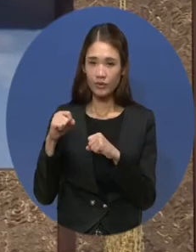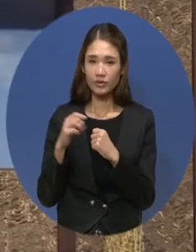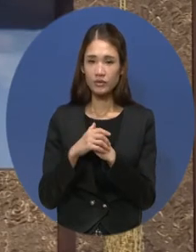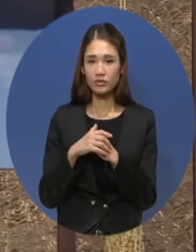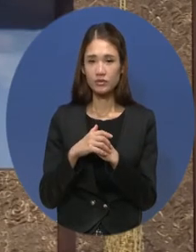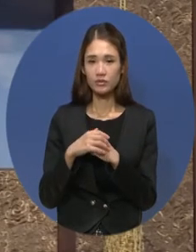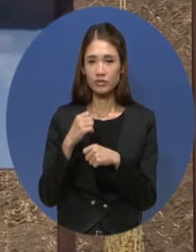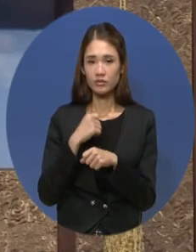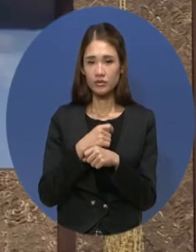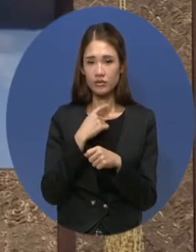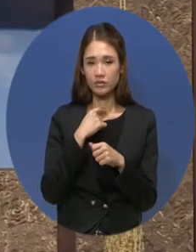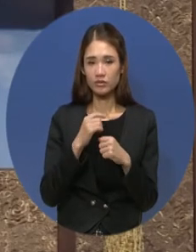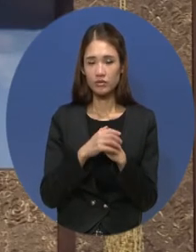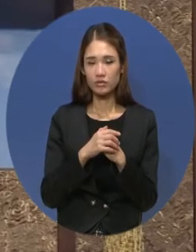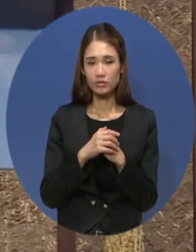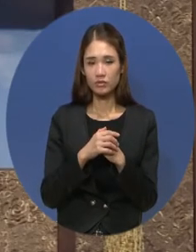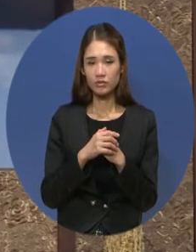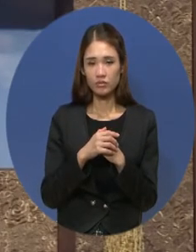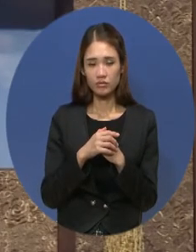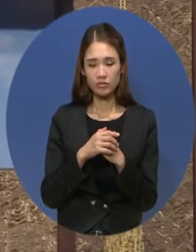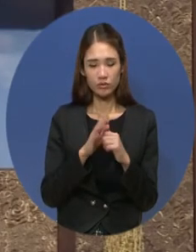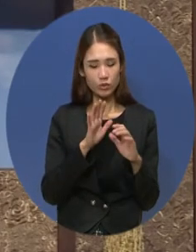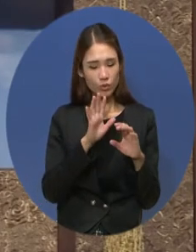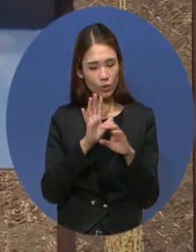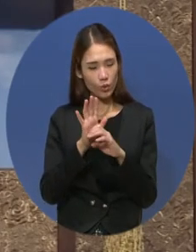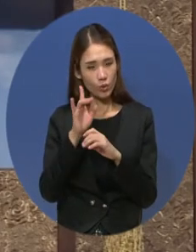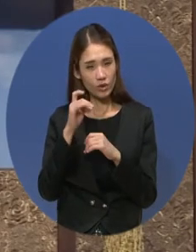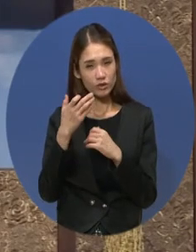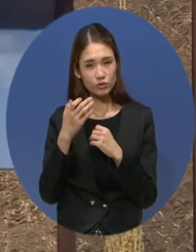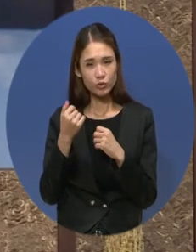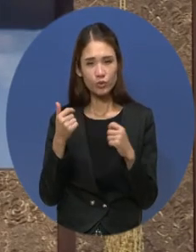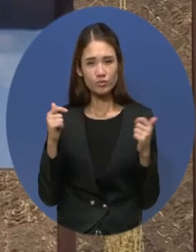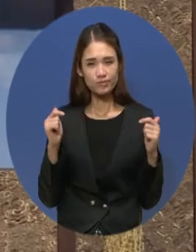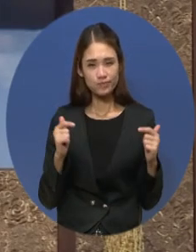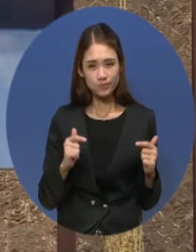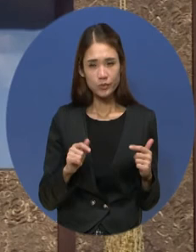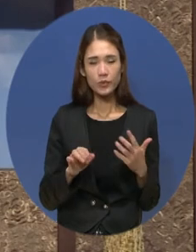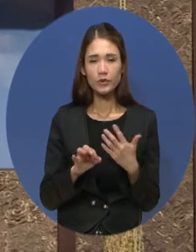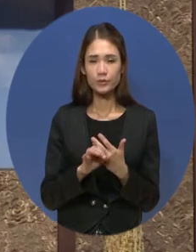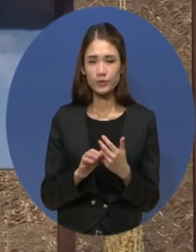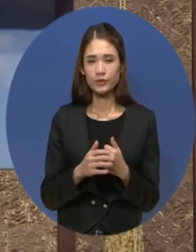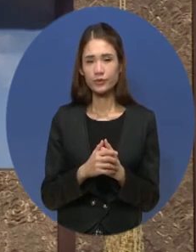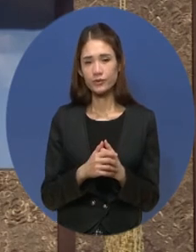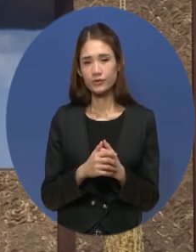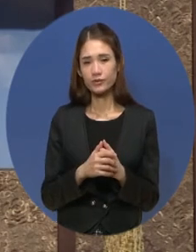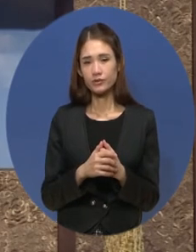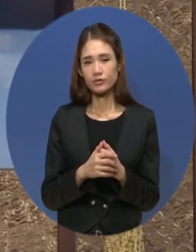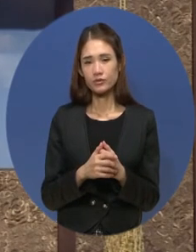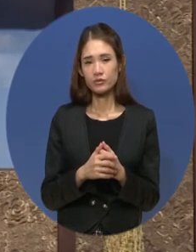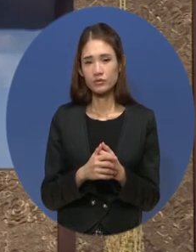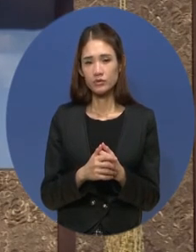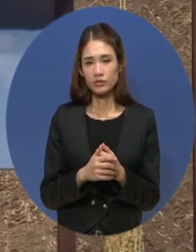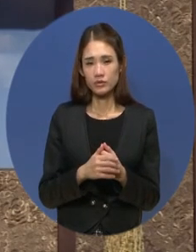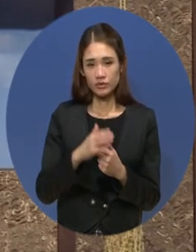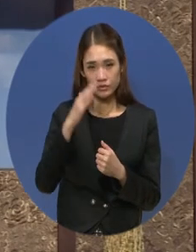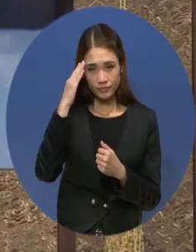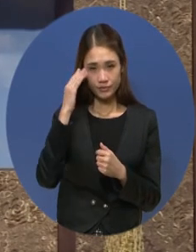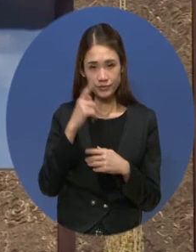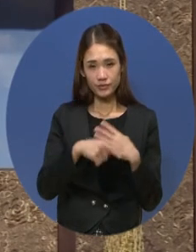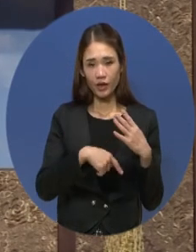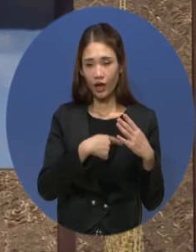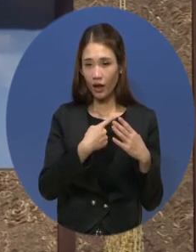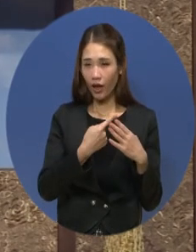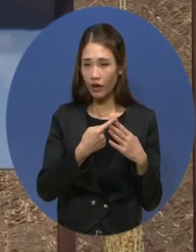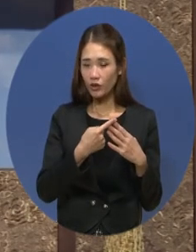활동들을 해 왔고 예 많이 코로나가 좀 진정이 된다면 아무래도 저희 대한민국은